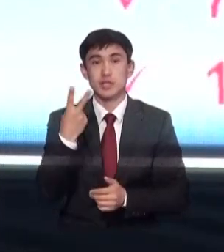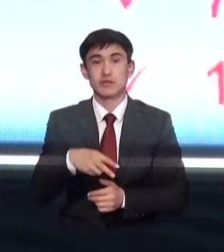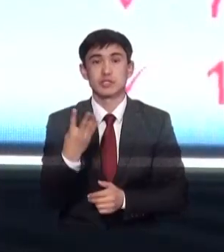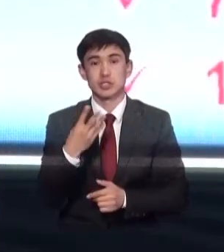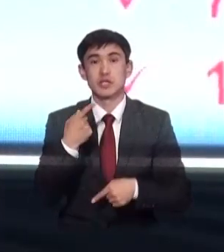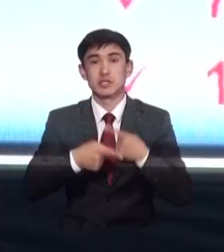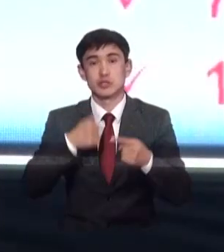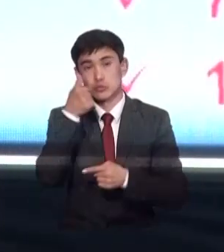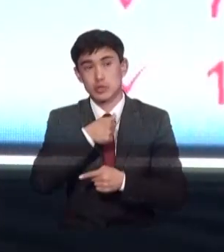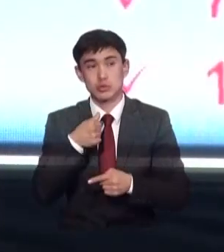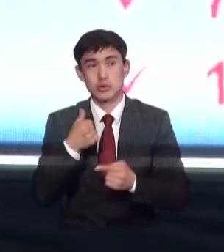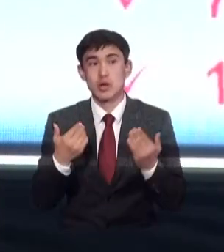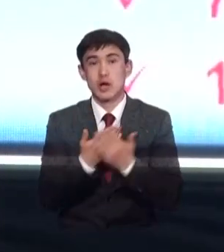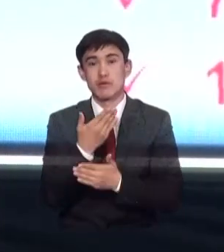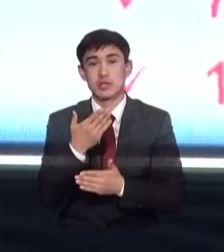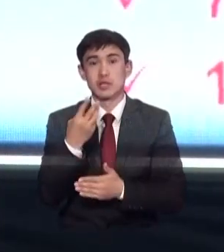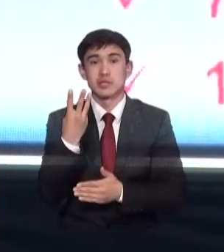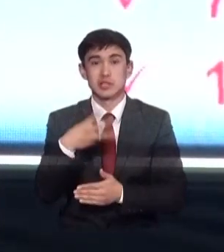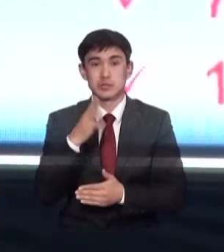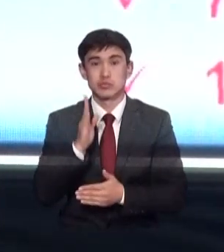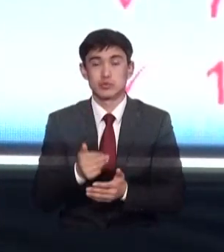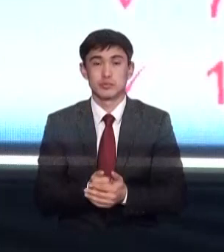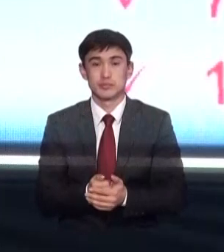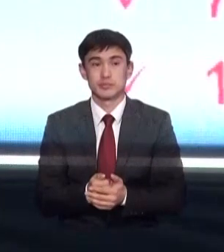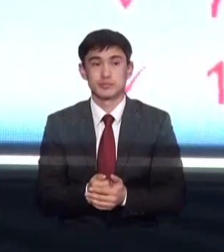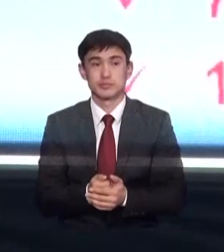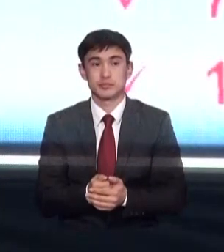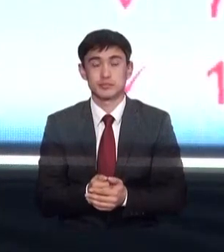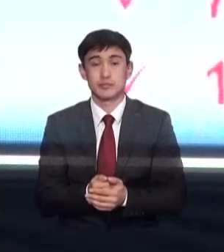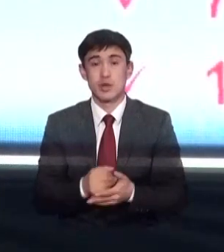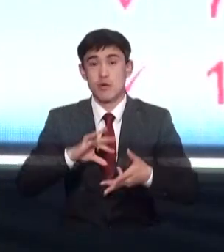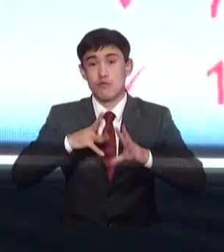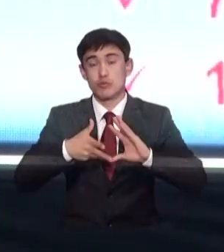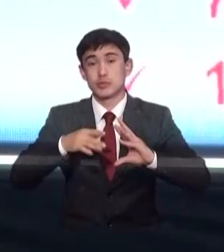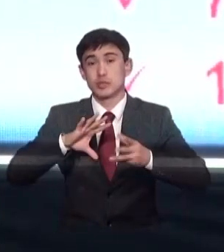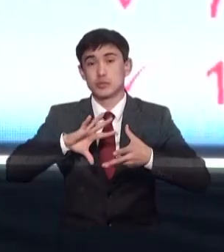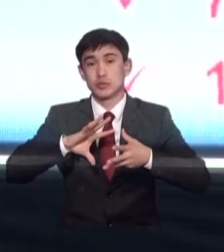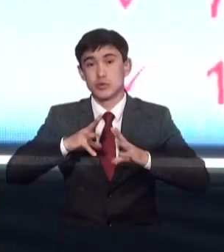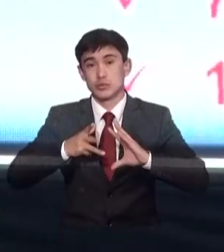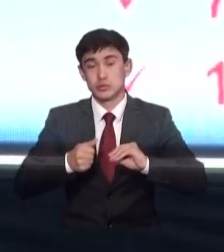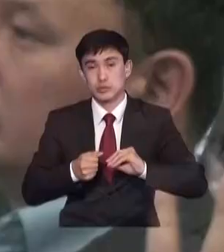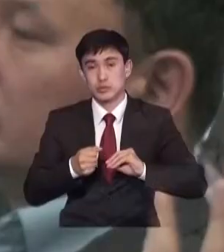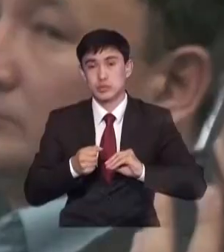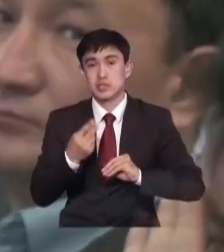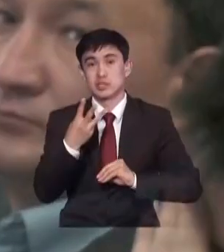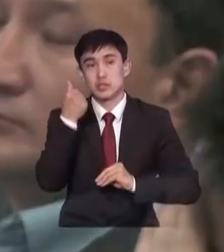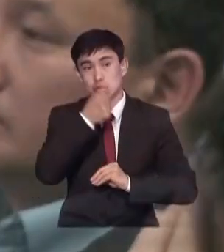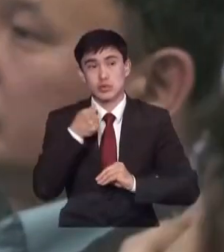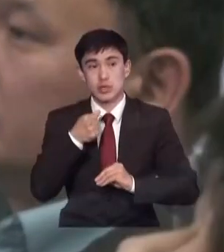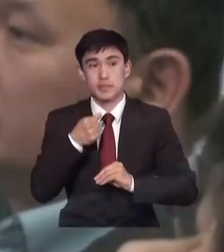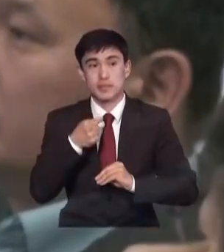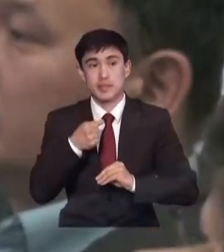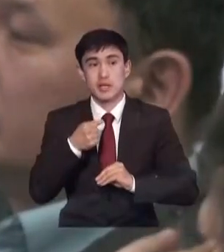24, в следующем году опять где-то 30. В общей сложности за 3 года, то